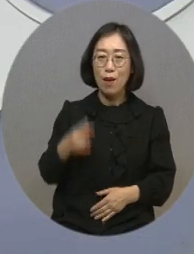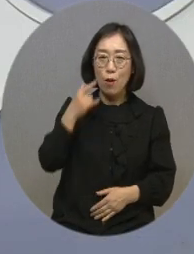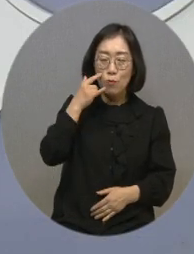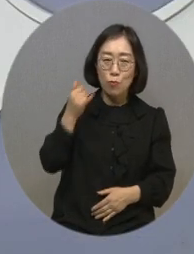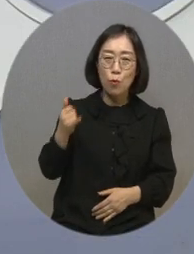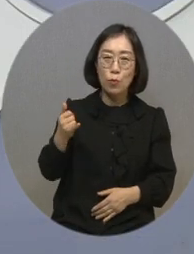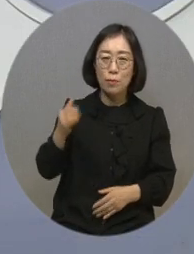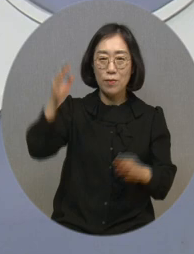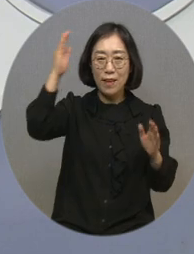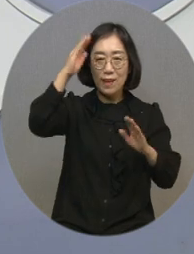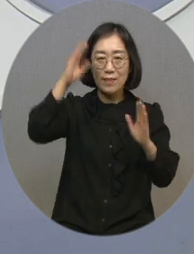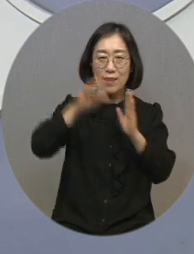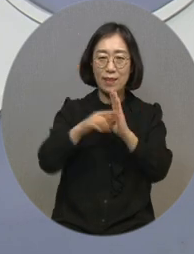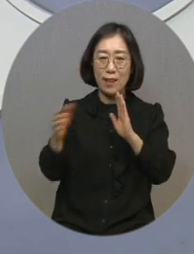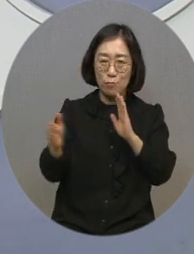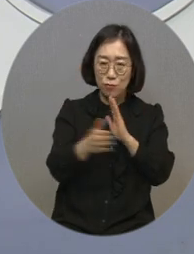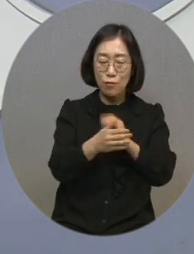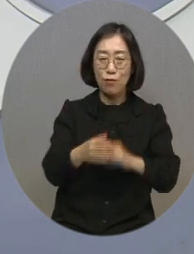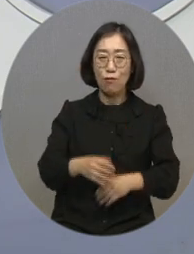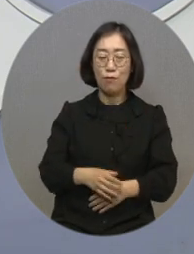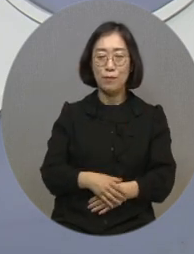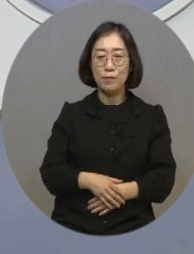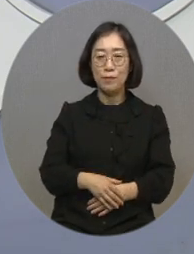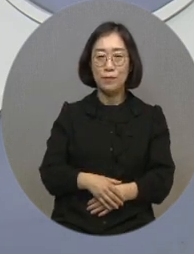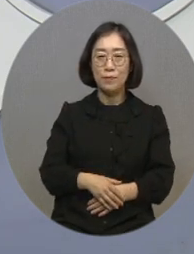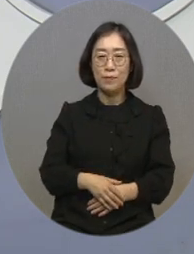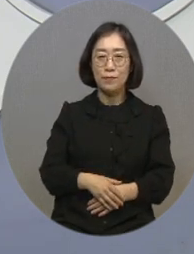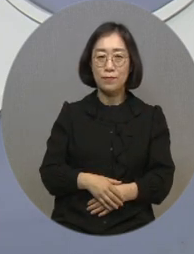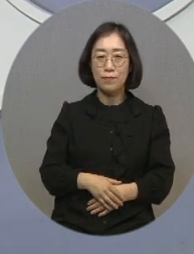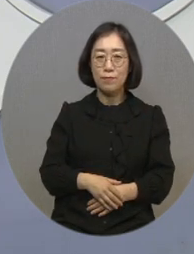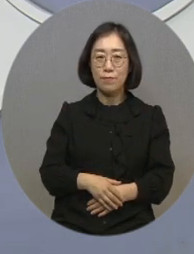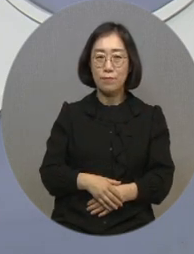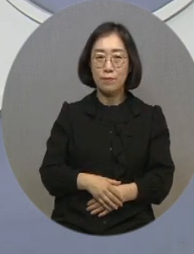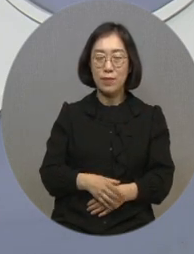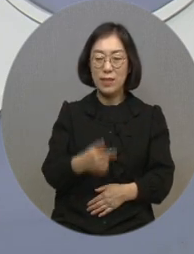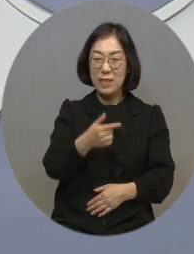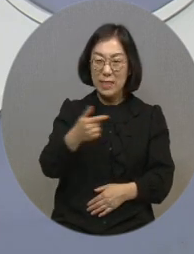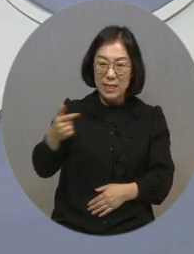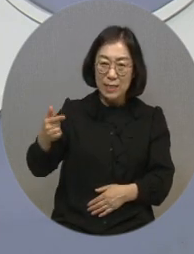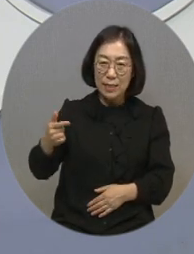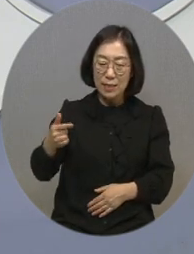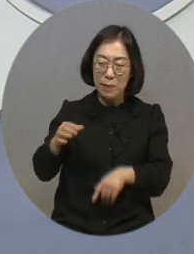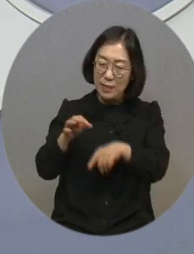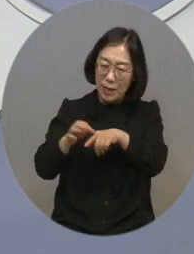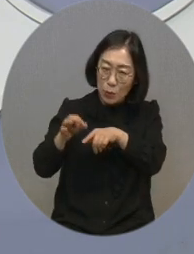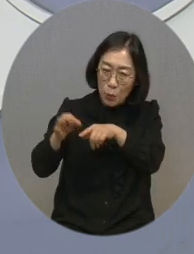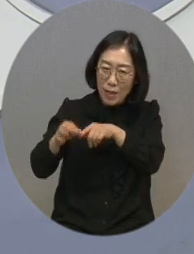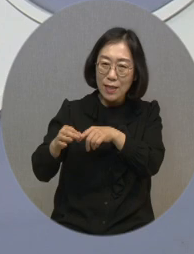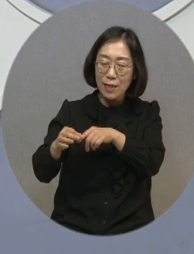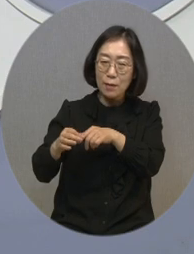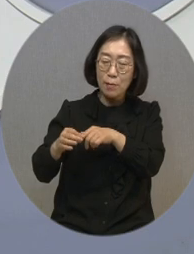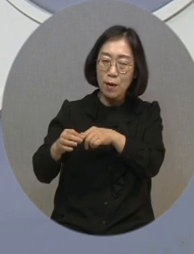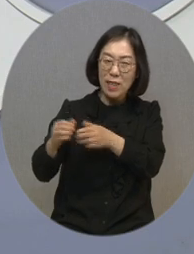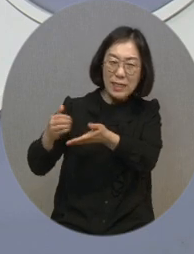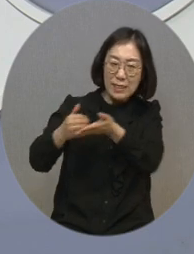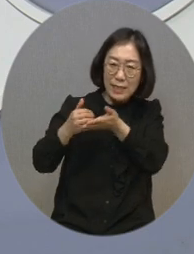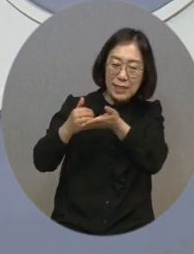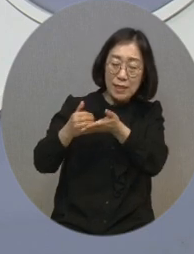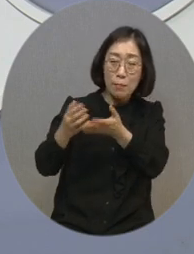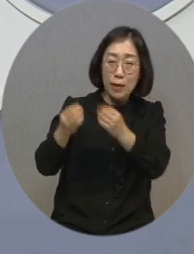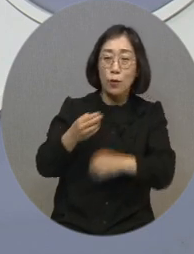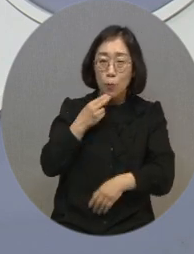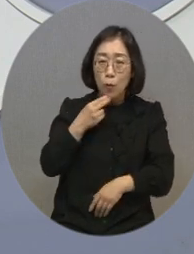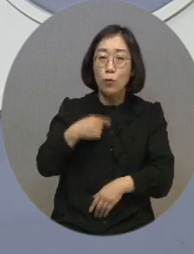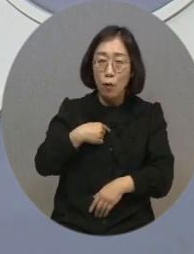이제 크게 학창 시절 때부터 이제 뭐 소위 말하는 큰 잔소리는 안 했던 것 같고요. 하여튼 제 하는